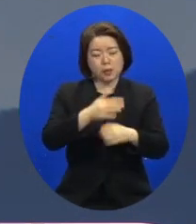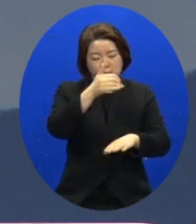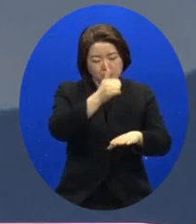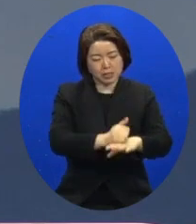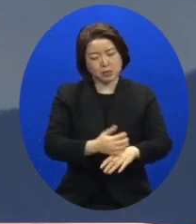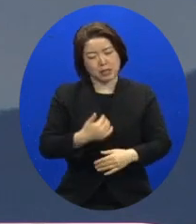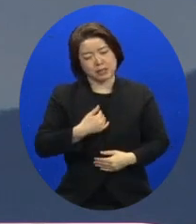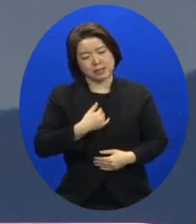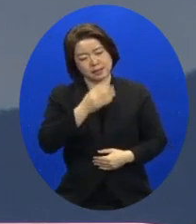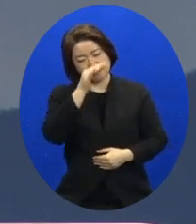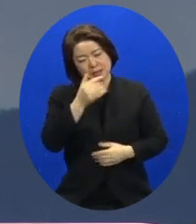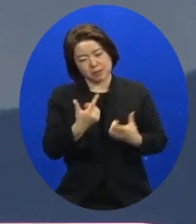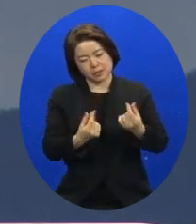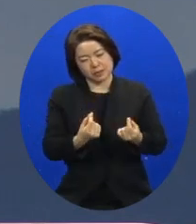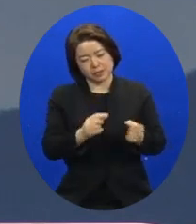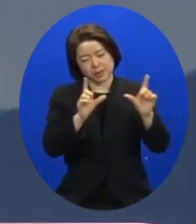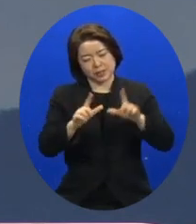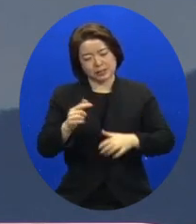것입니다.